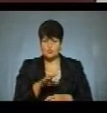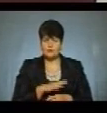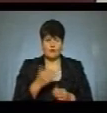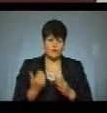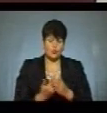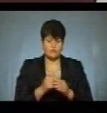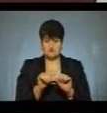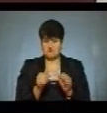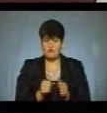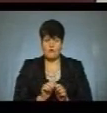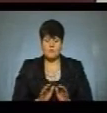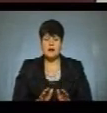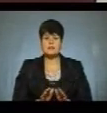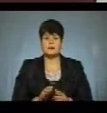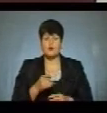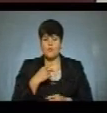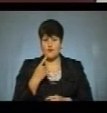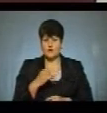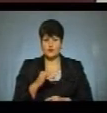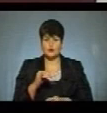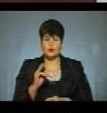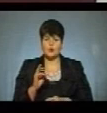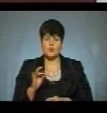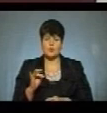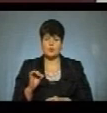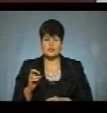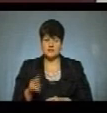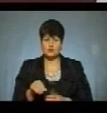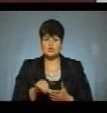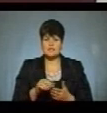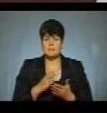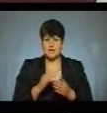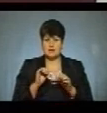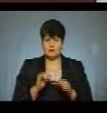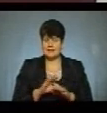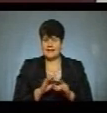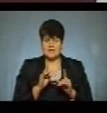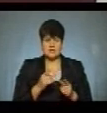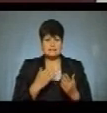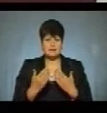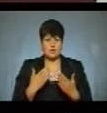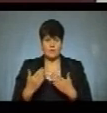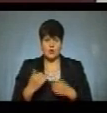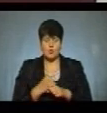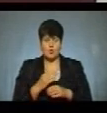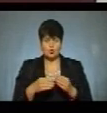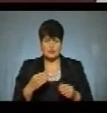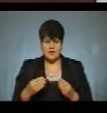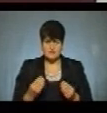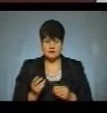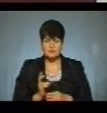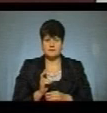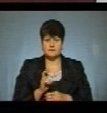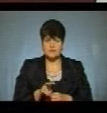новому форматі, каже співорганізатор Юрій Королишин. За його словами, учасники мали можливість не лише поспілкуватися із роботодавцями, а й